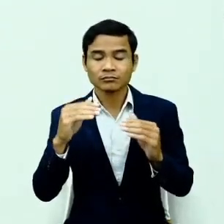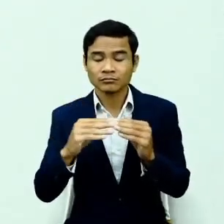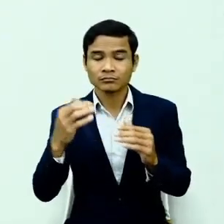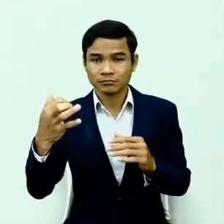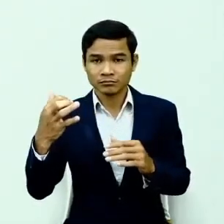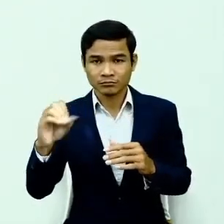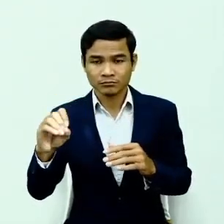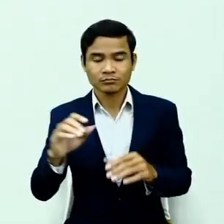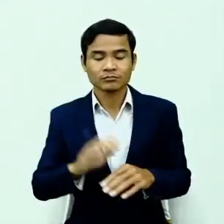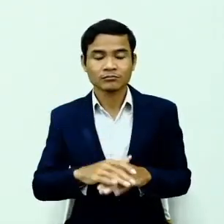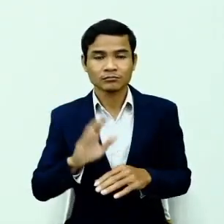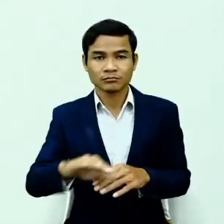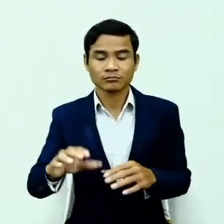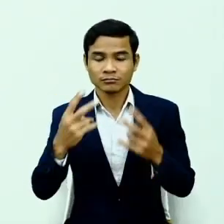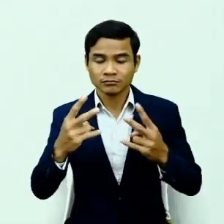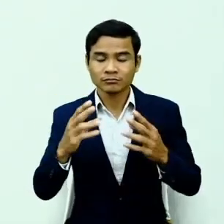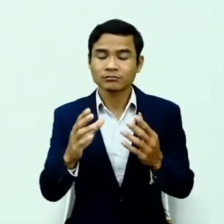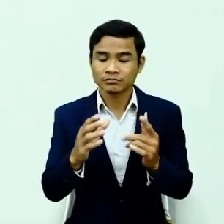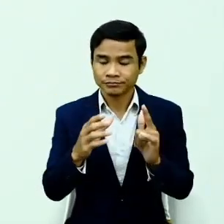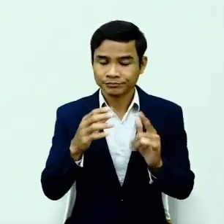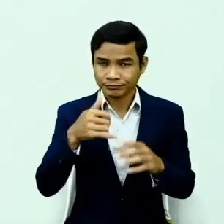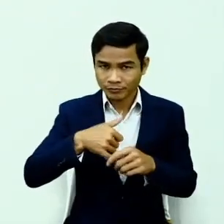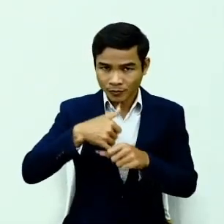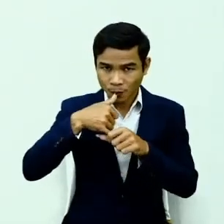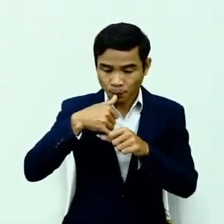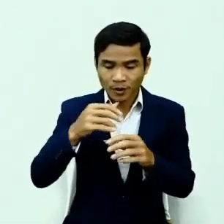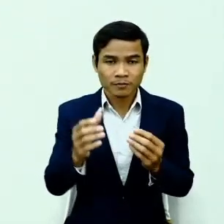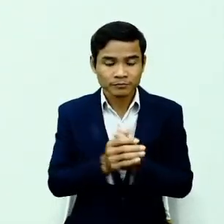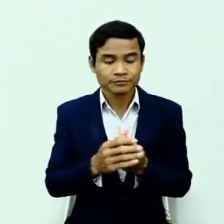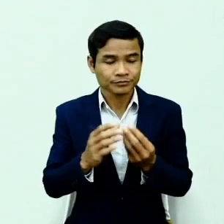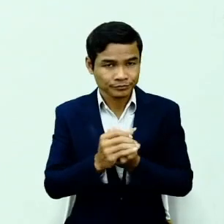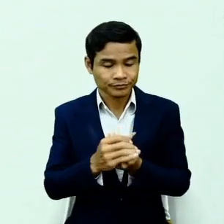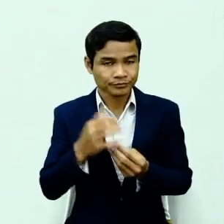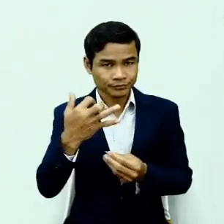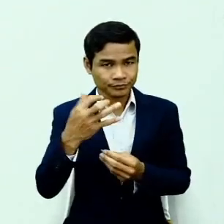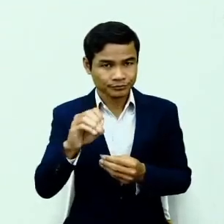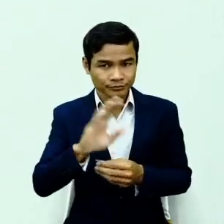nữ cứ miên chùm nuôn. Chà, chất sập nè con mớ.